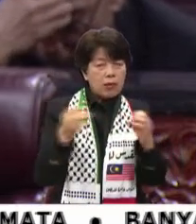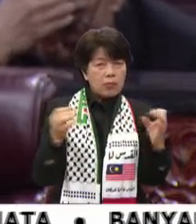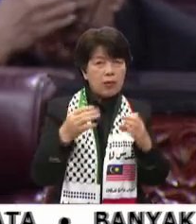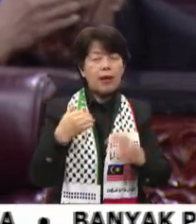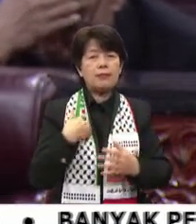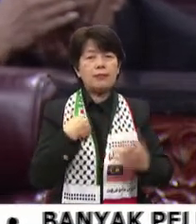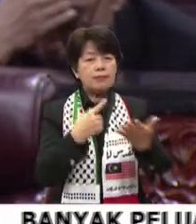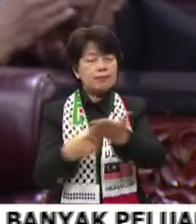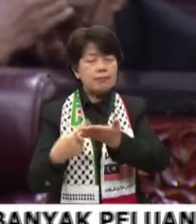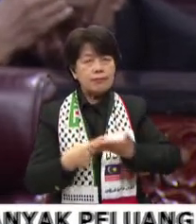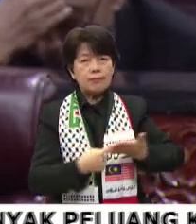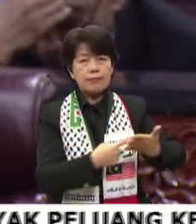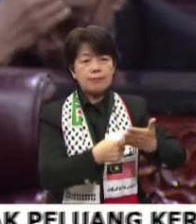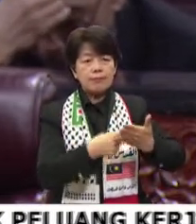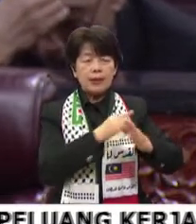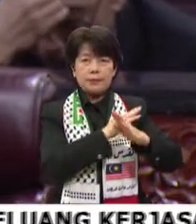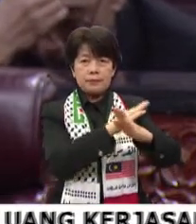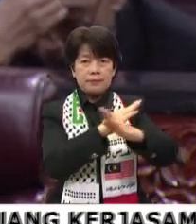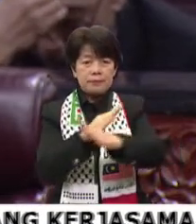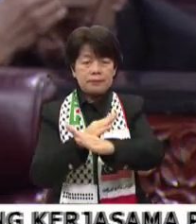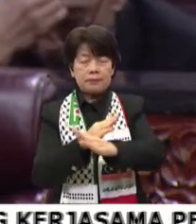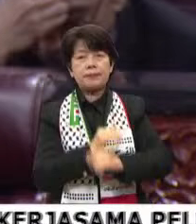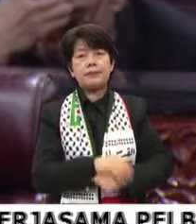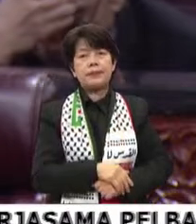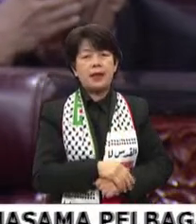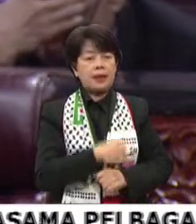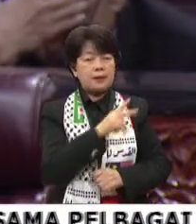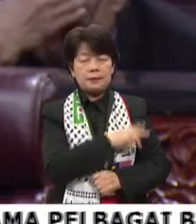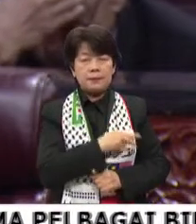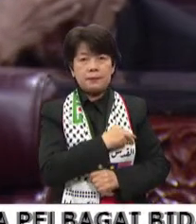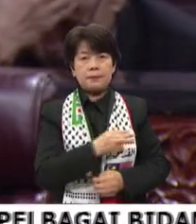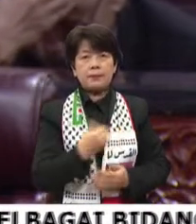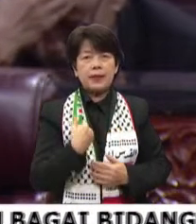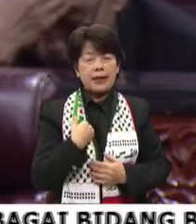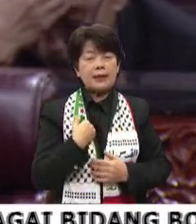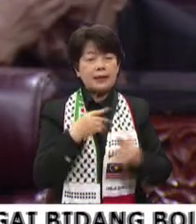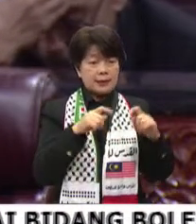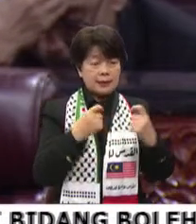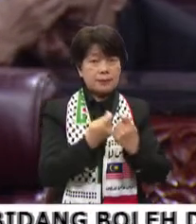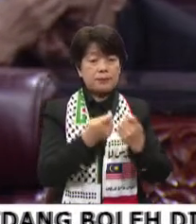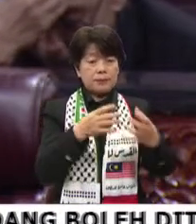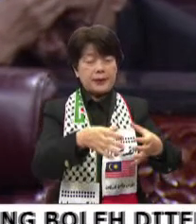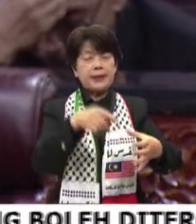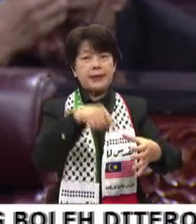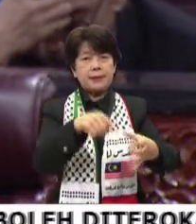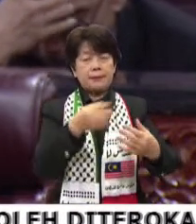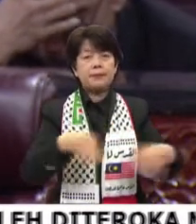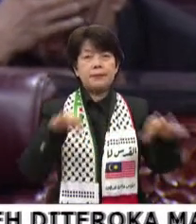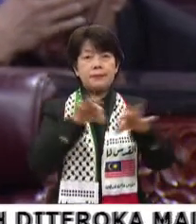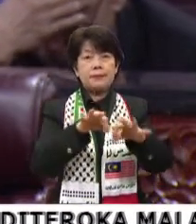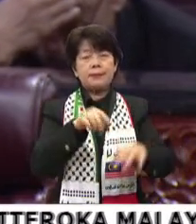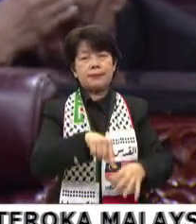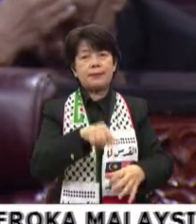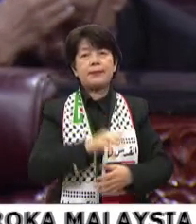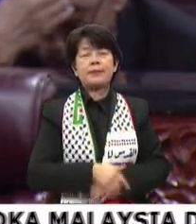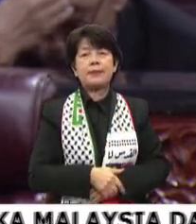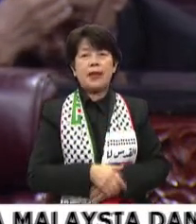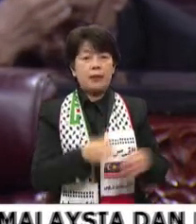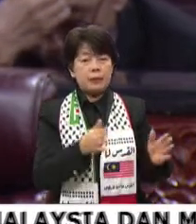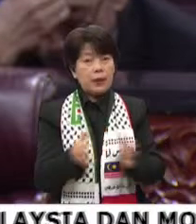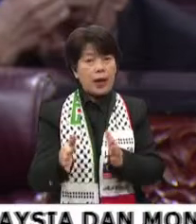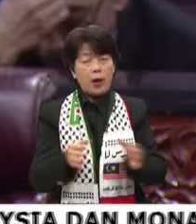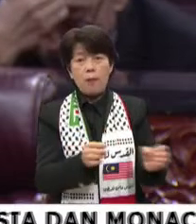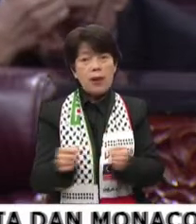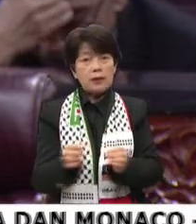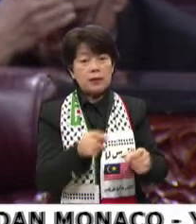Pertahanan ee melalui kertas putih pertahanan kita Maritim adalah keutamaan kita dan kalau kita lihat operasi di maritim itu